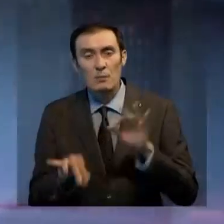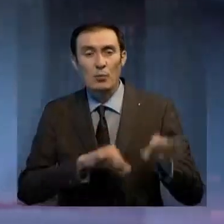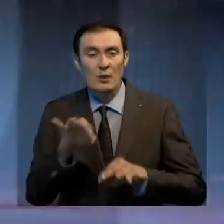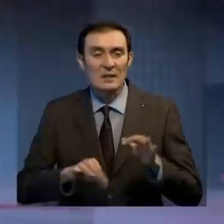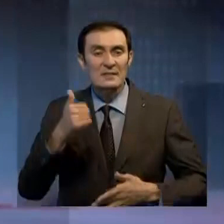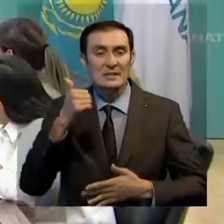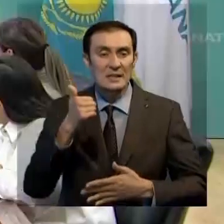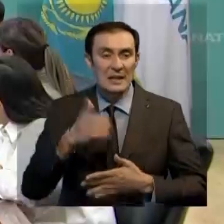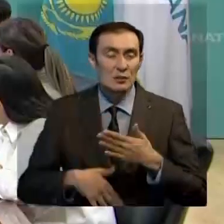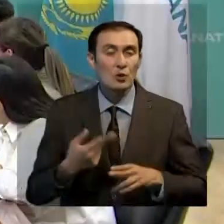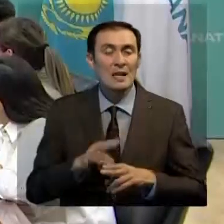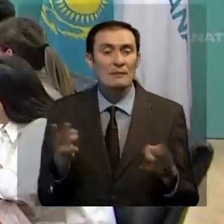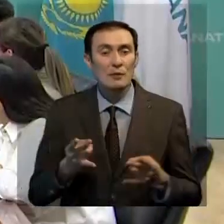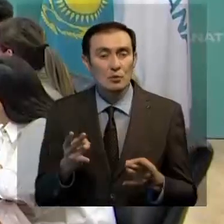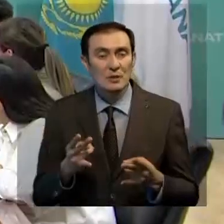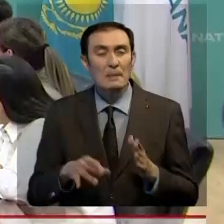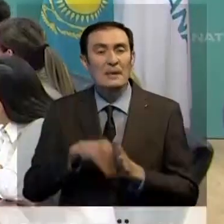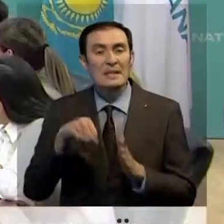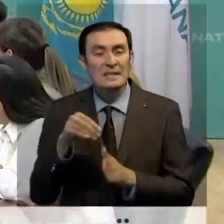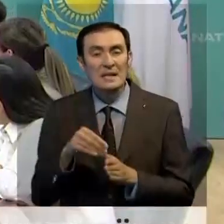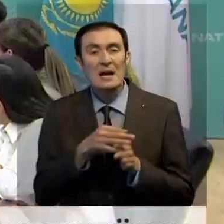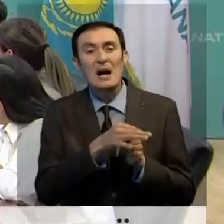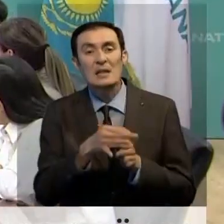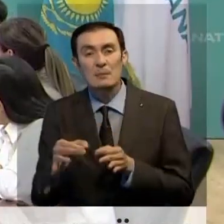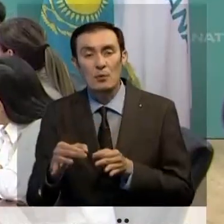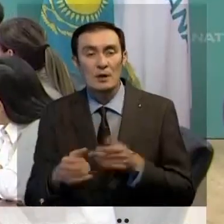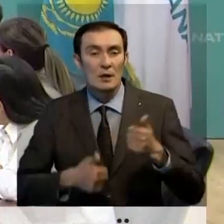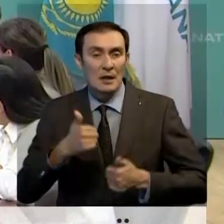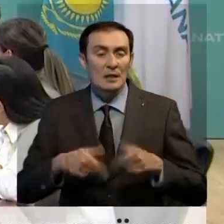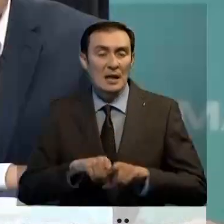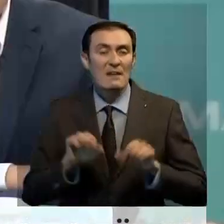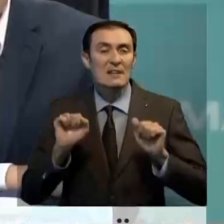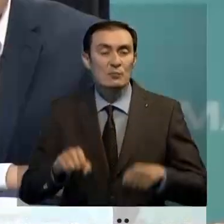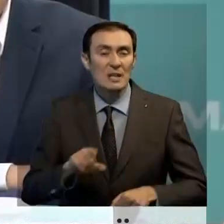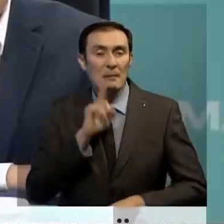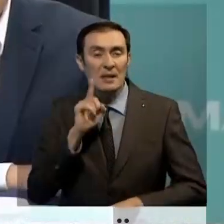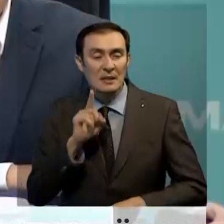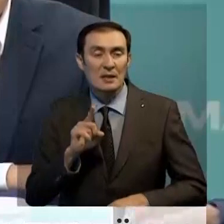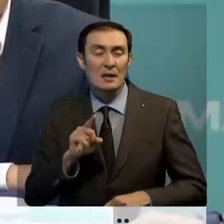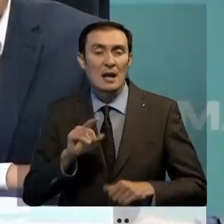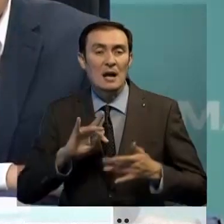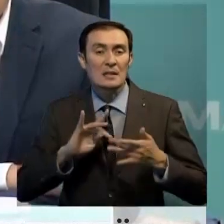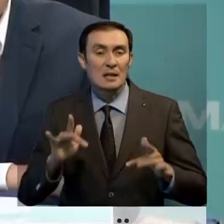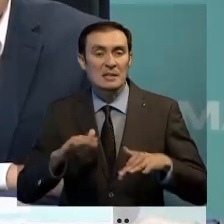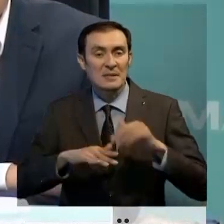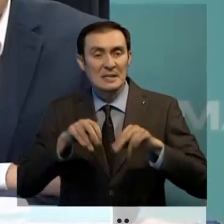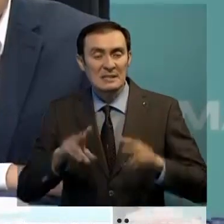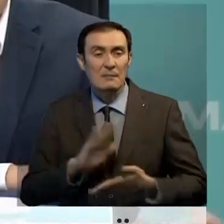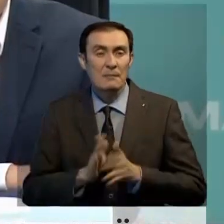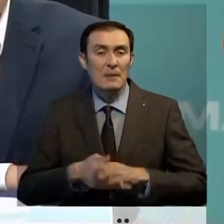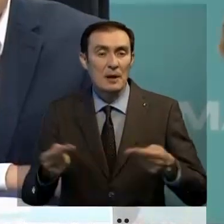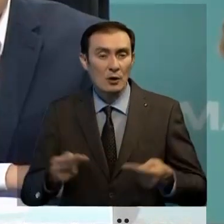в столице. Но для этого надо пройти региональный отбор. Такая возможность у молодых айтишников появилась благодаря меморандуму